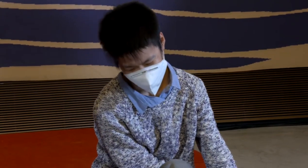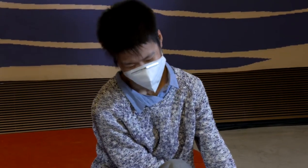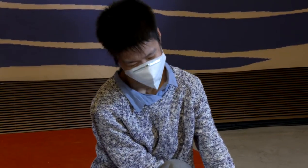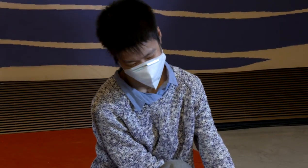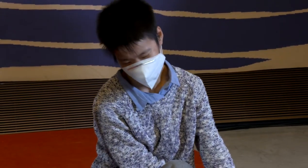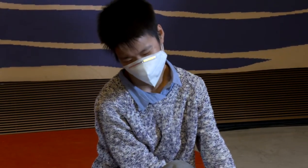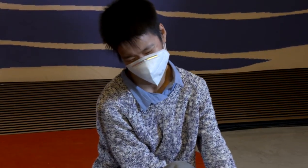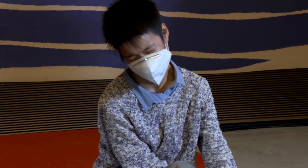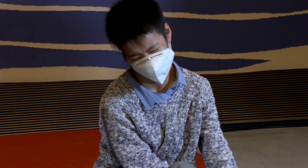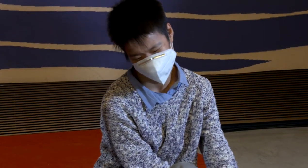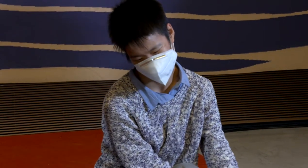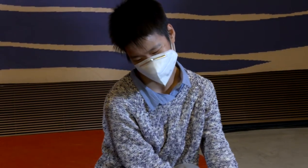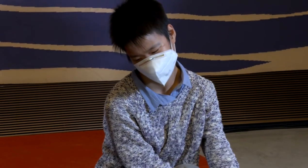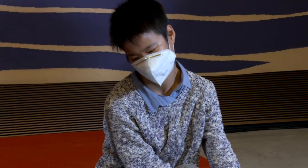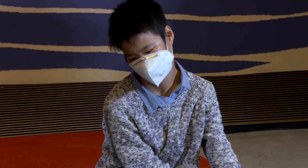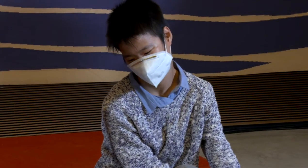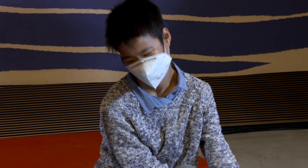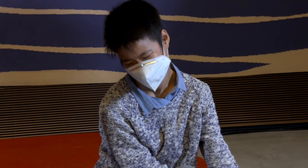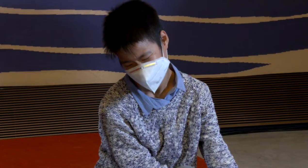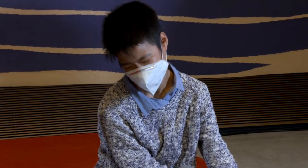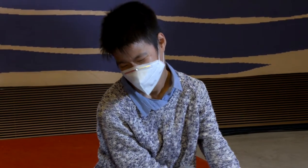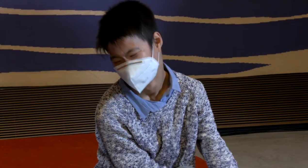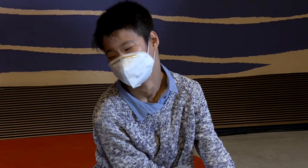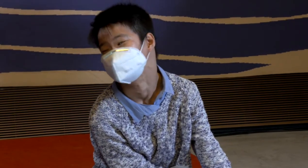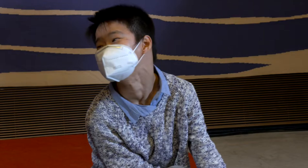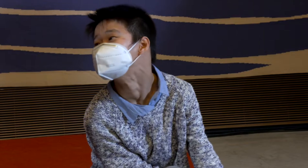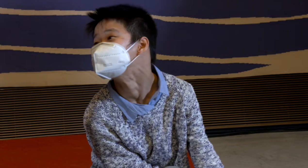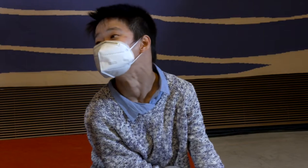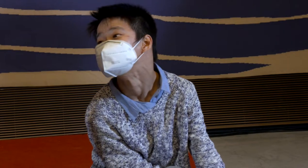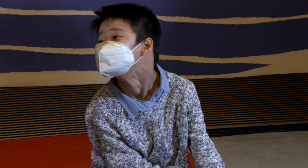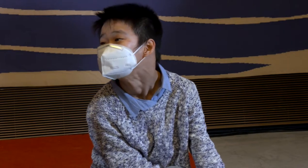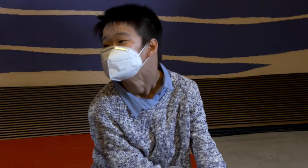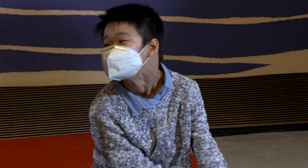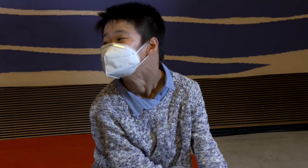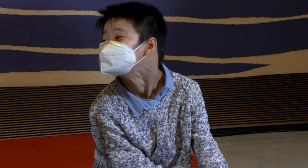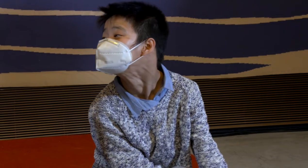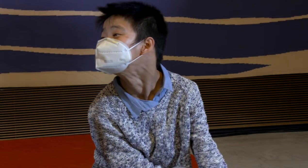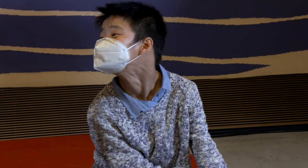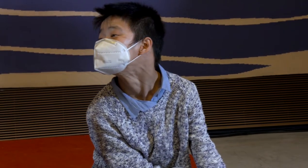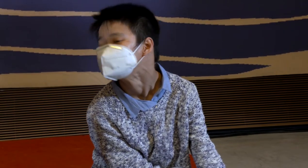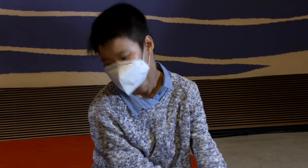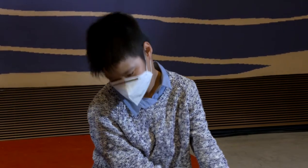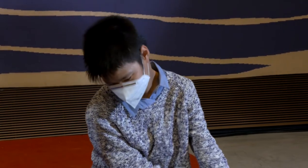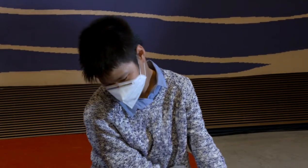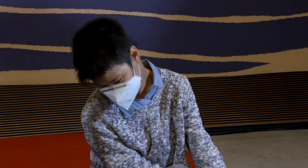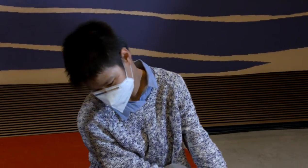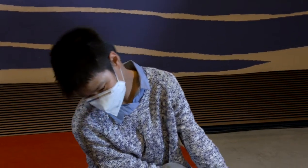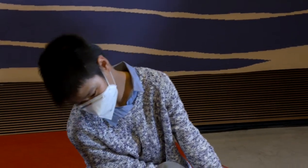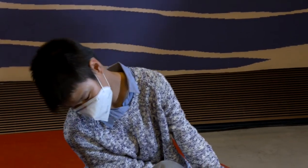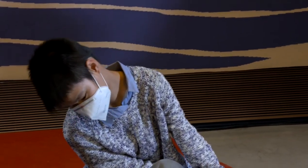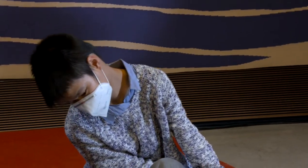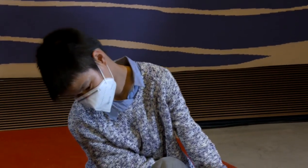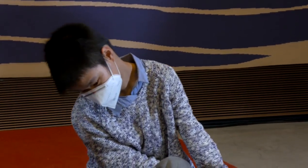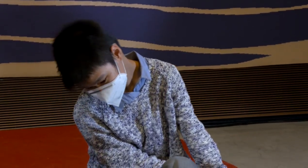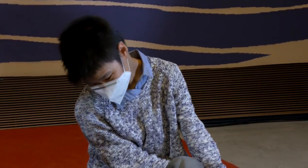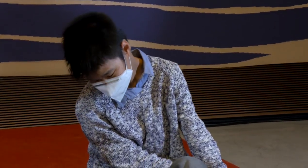Frida Kahlo, que je me suis rendu compte à quel point, dans l'imaginaire collectif, on avait redessiné le corps de Frida sous